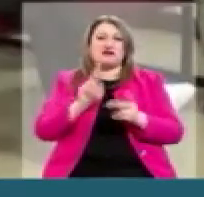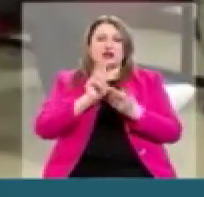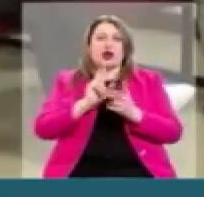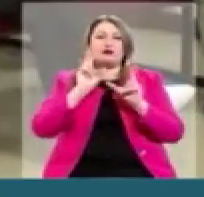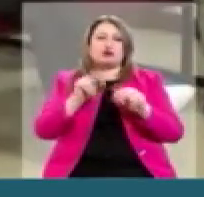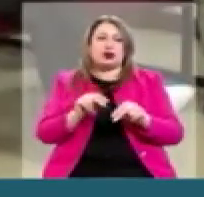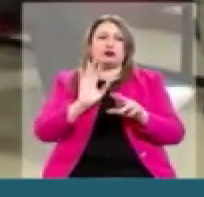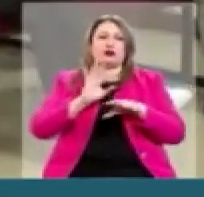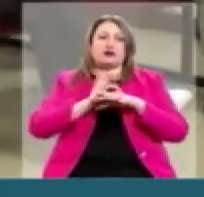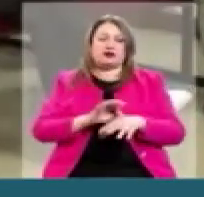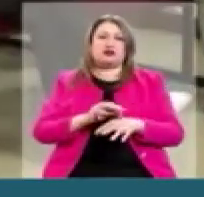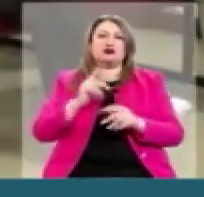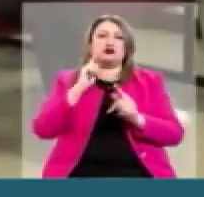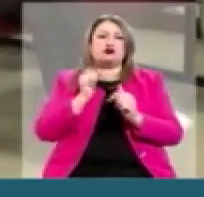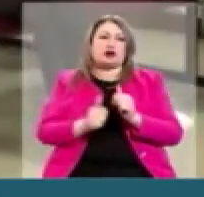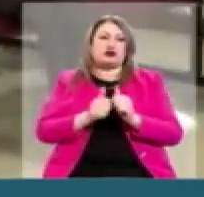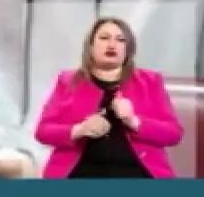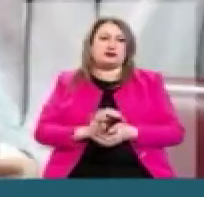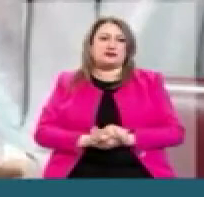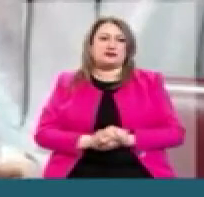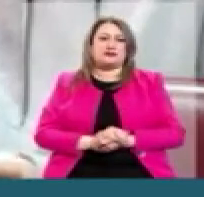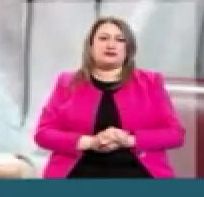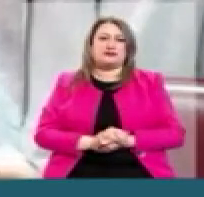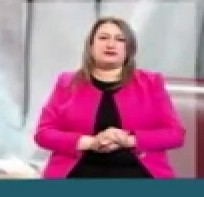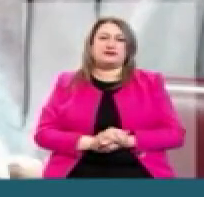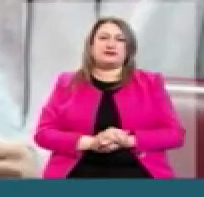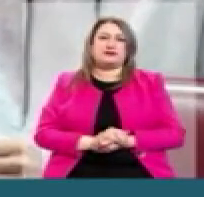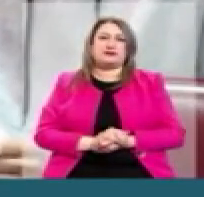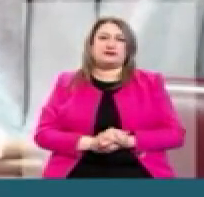пообещали организаторы, будут проводить чаще. Диас Наспаев, Олег Сытник, телеканал Костанай.